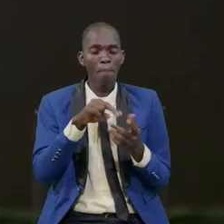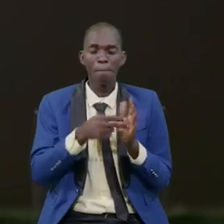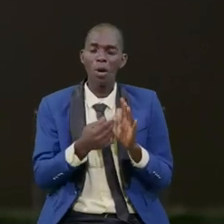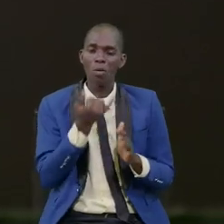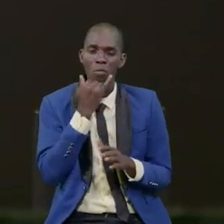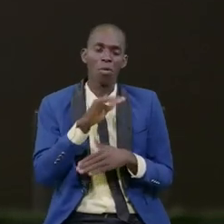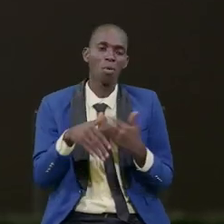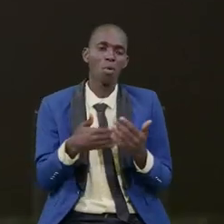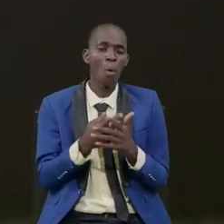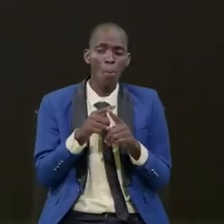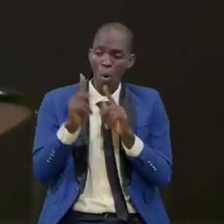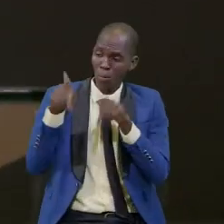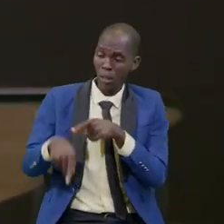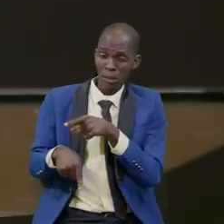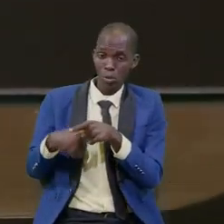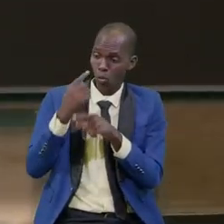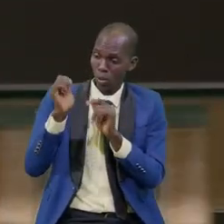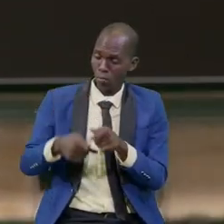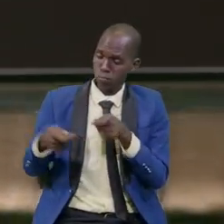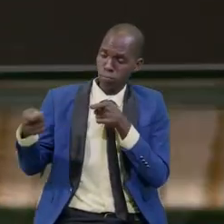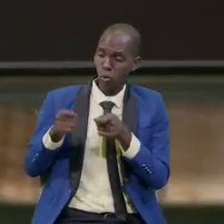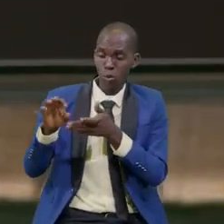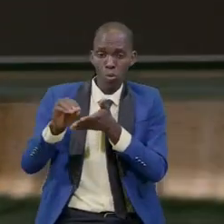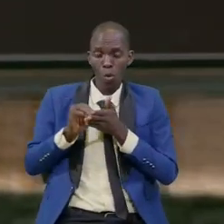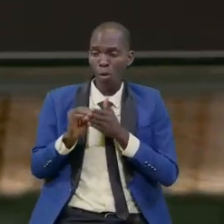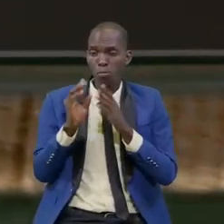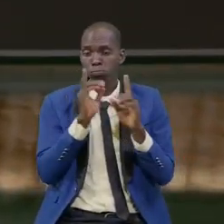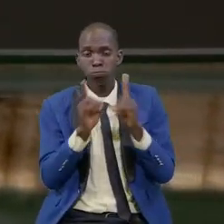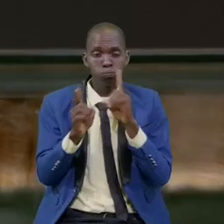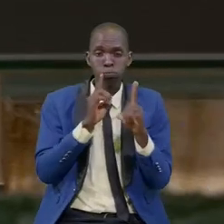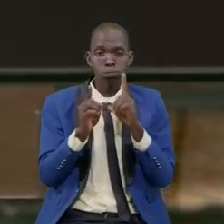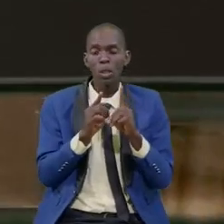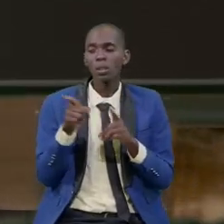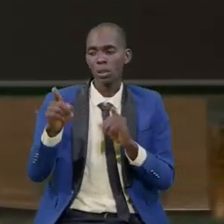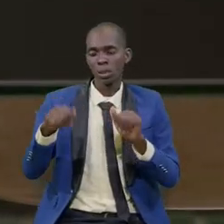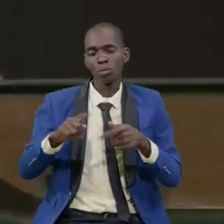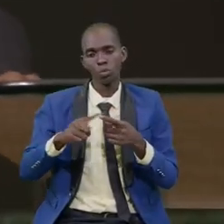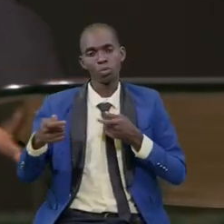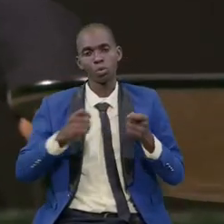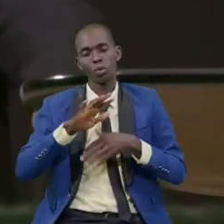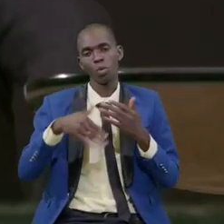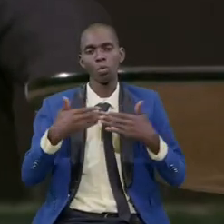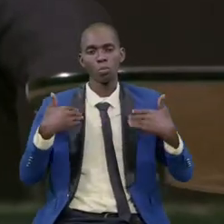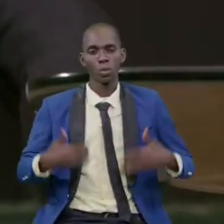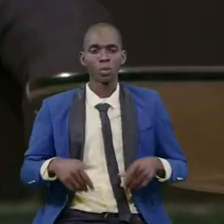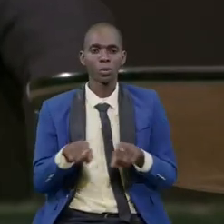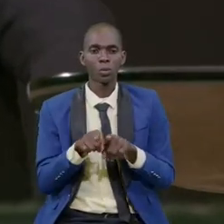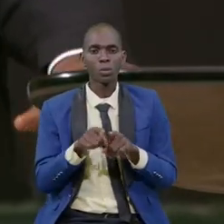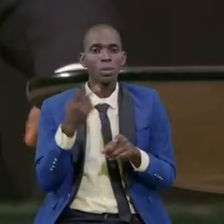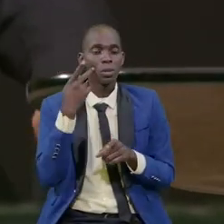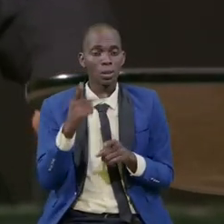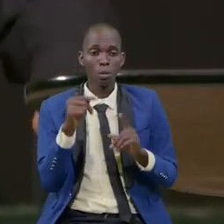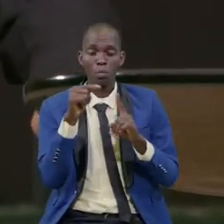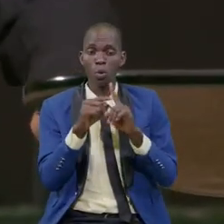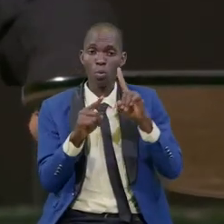mesure de brider la langue, de contrôler la langue, il est en mesure de contrôler le corps. Nous allons voir trois